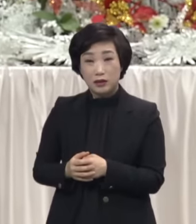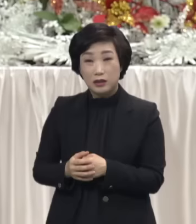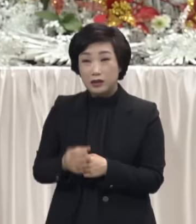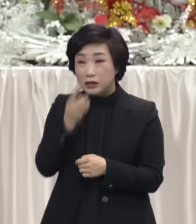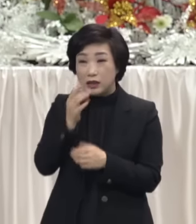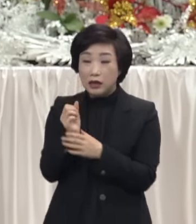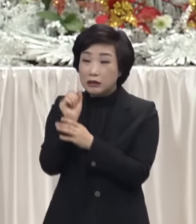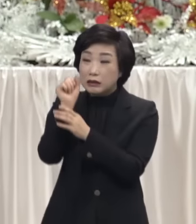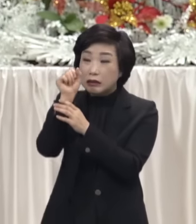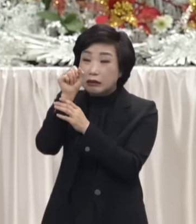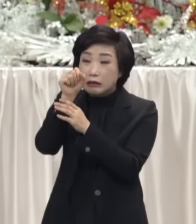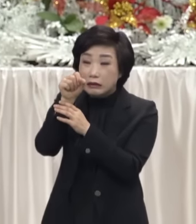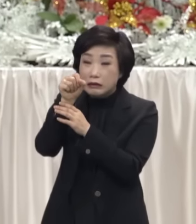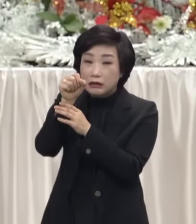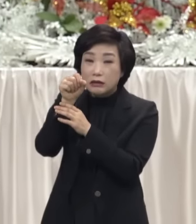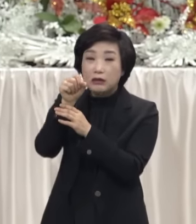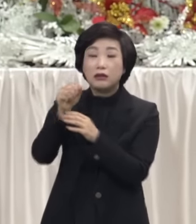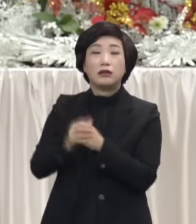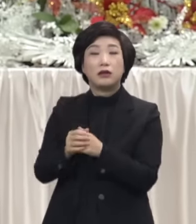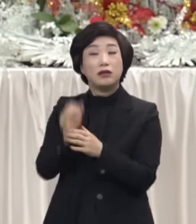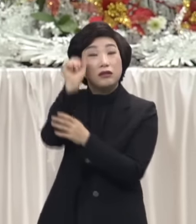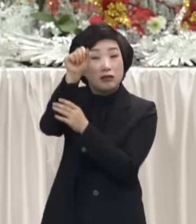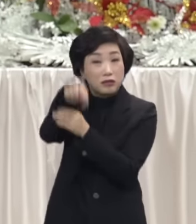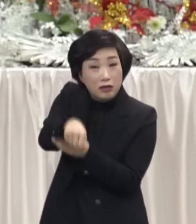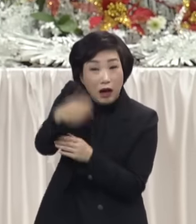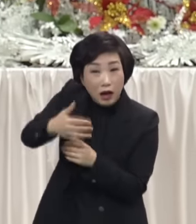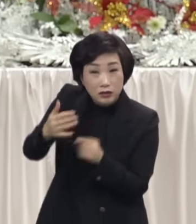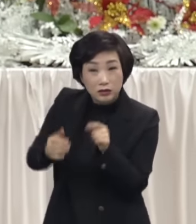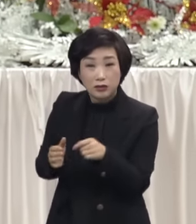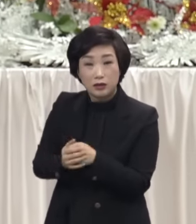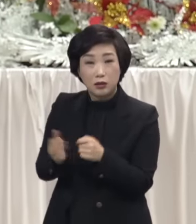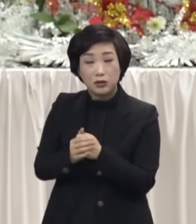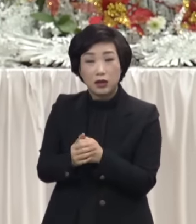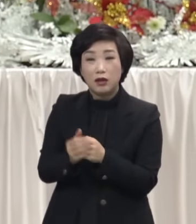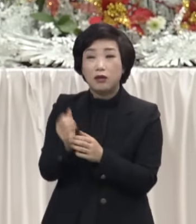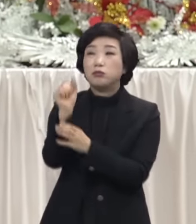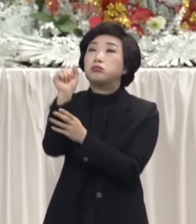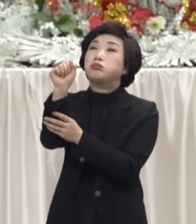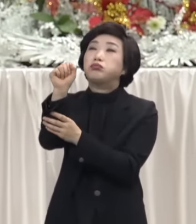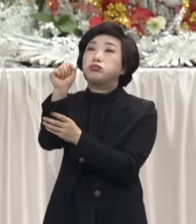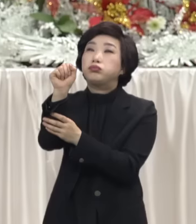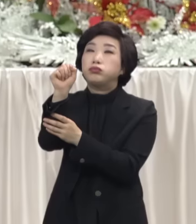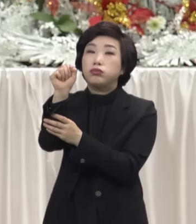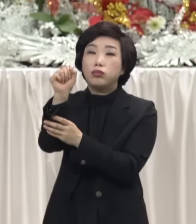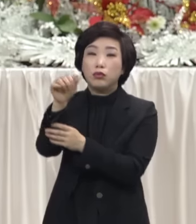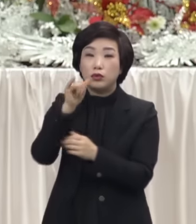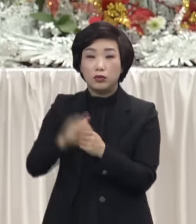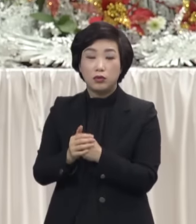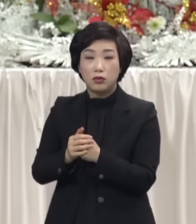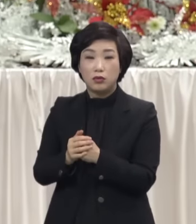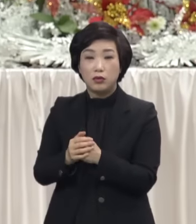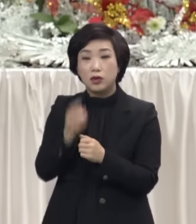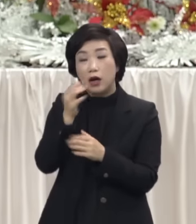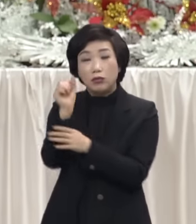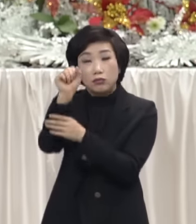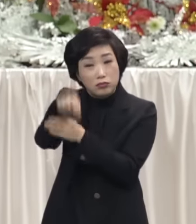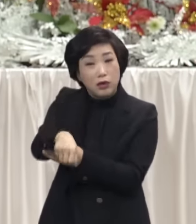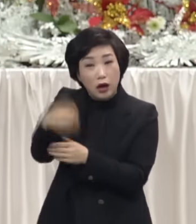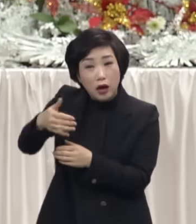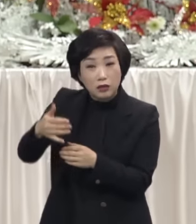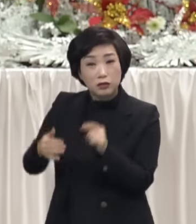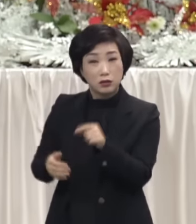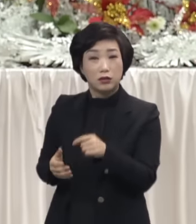여물을 알고 오게 될 시간이 없으니까 벼가 바닥에 서 있어요. 예,